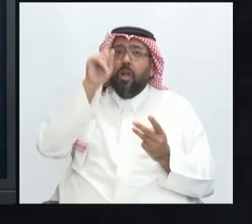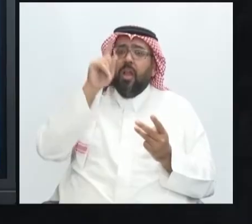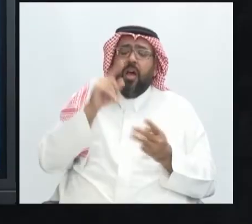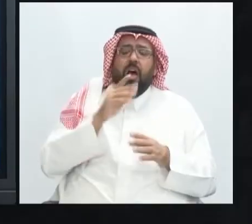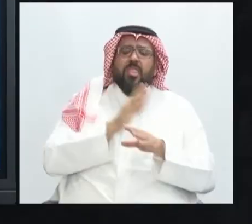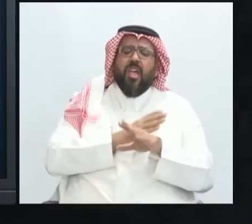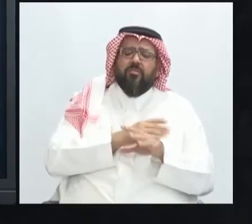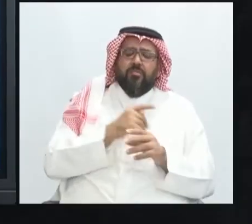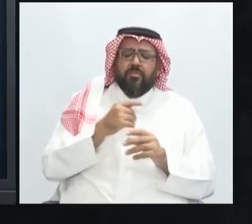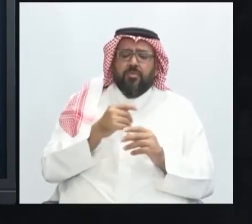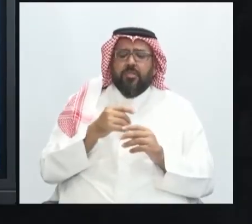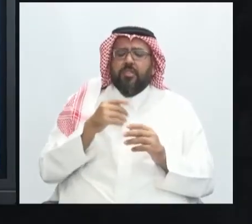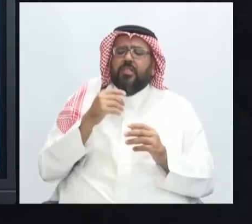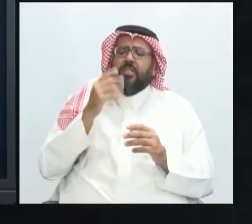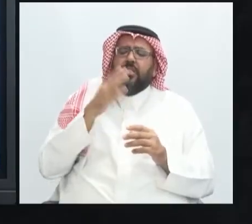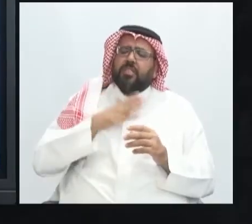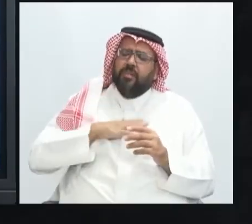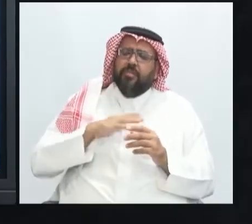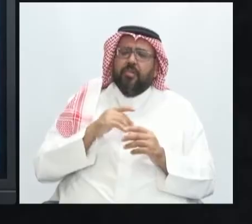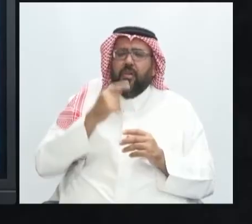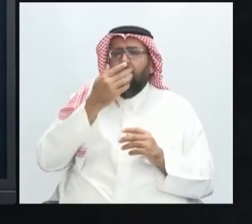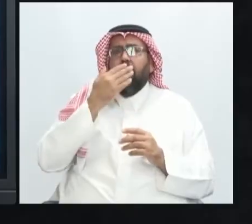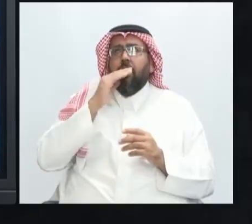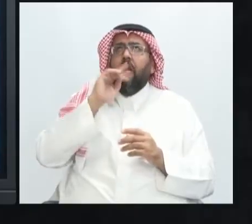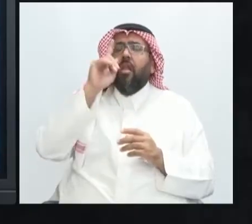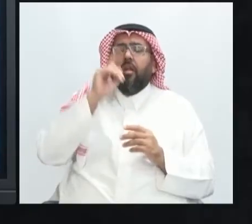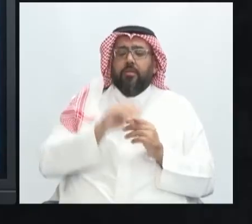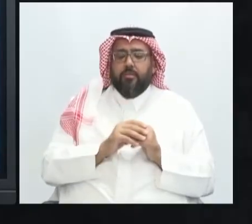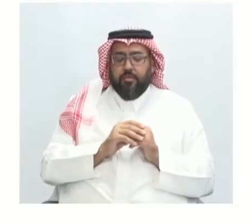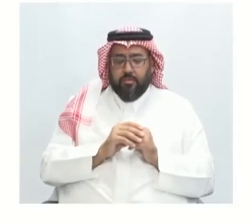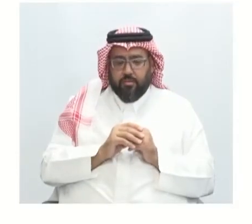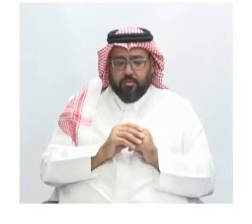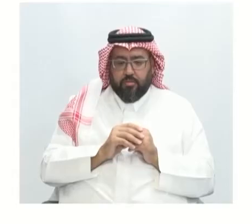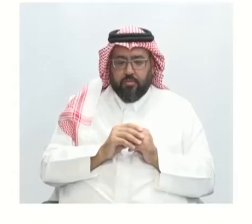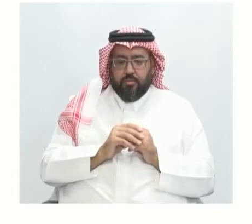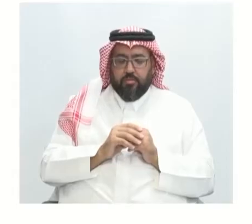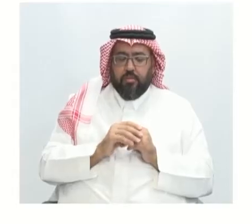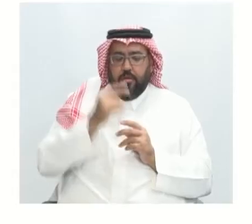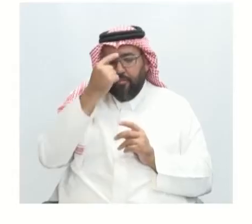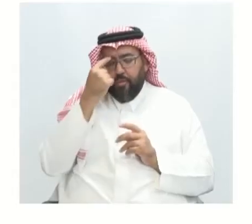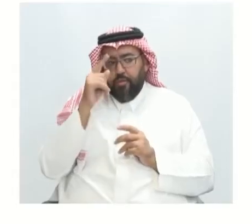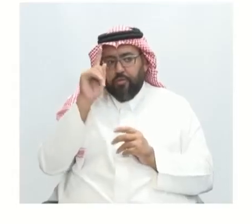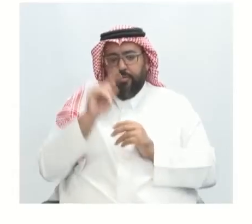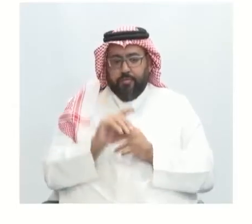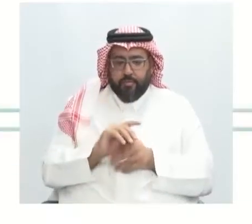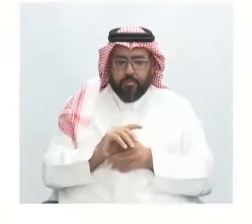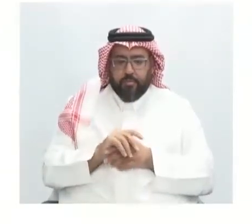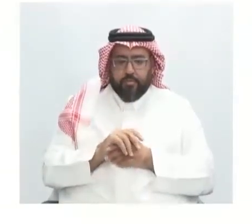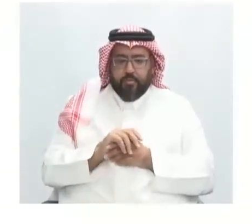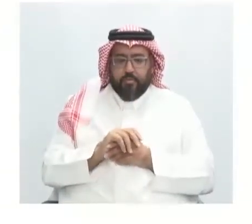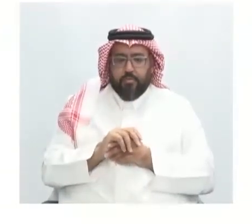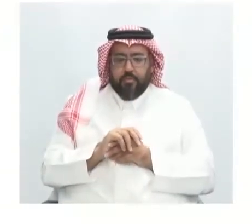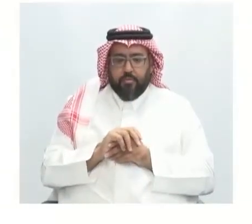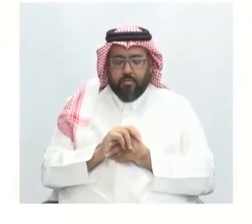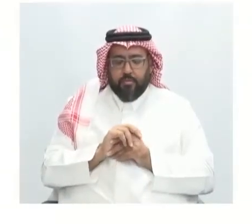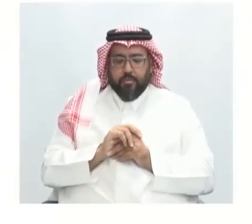الله سبحانه وتعالى نصبر ونحتسب ونحمد الله سبحانه وتعالى على ما قضى وقدر ممتاز